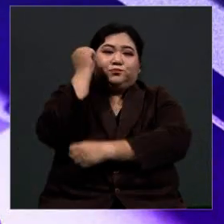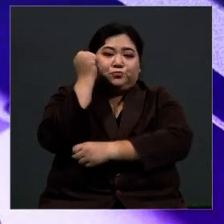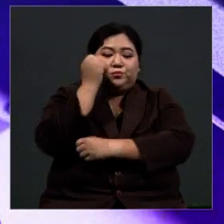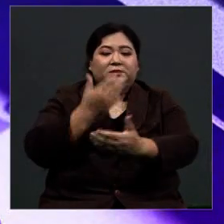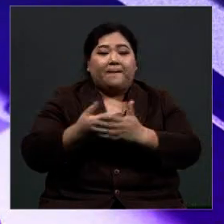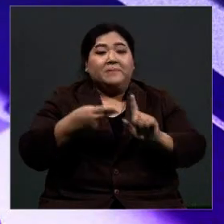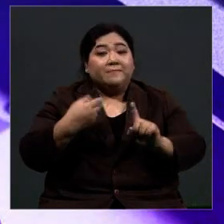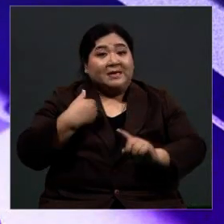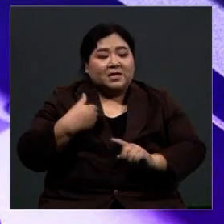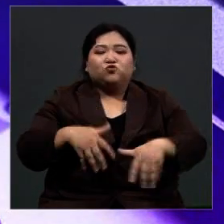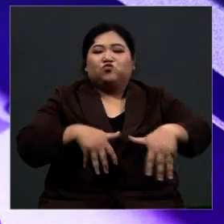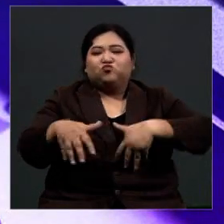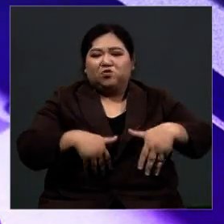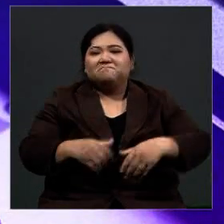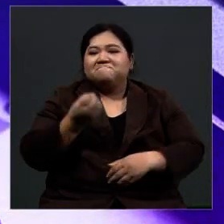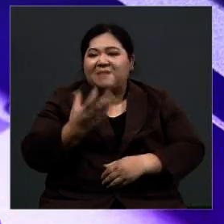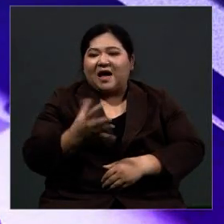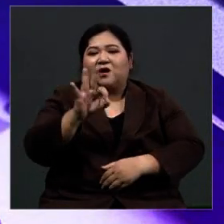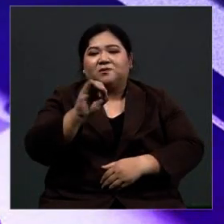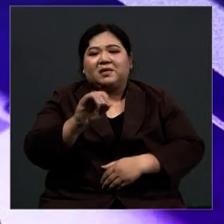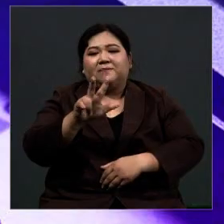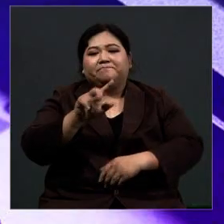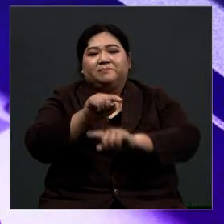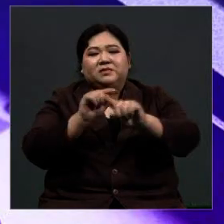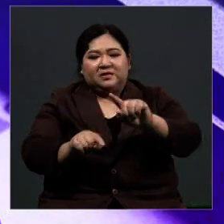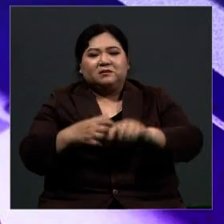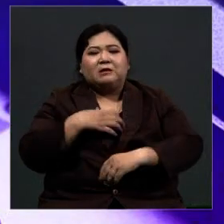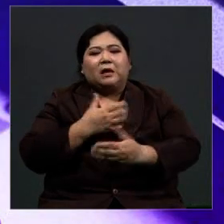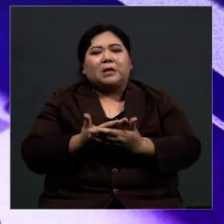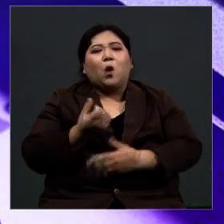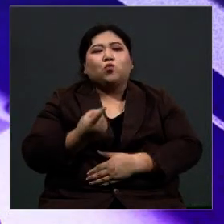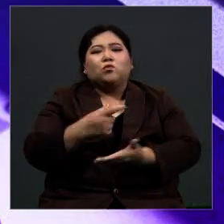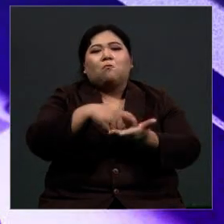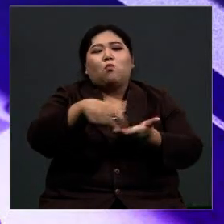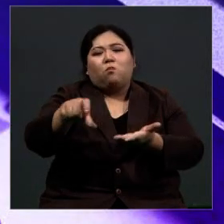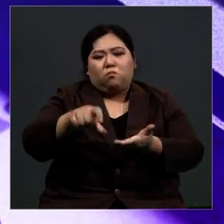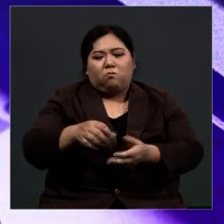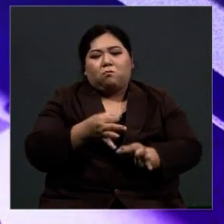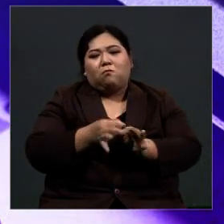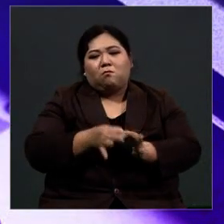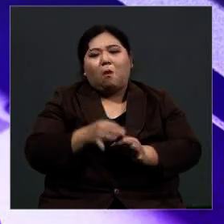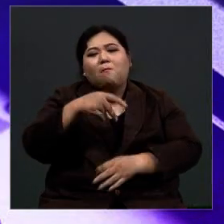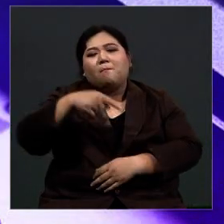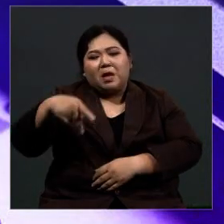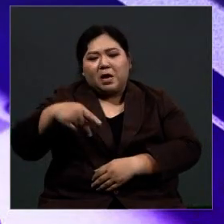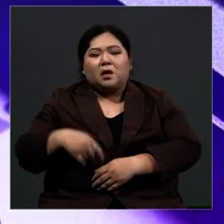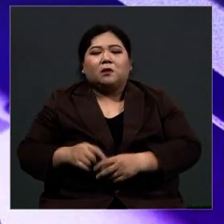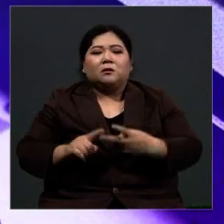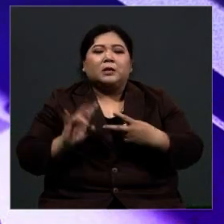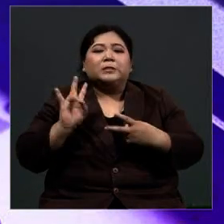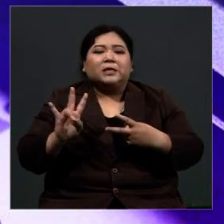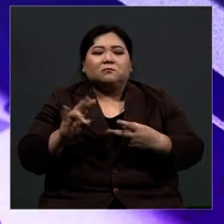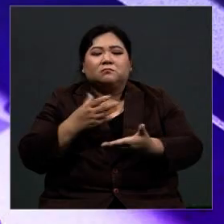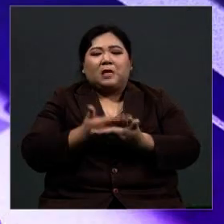บาทพบว่าประชาชนส่วนใหญ่93%อยากได้เป็นเงินสดโอนเข้าบัญชีพร้อมเพแล้วก็อีก 7%อยากได้เป็นเงิน